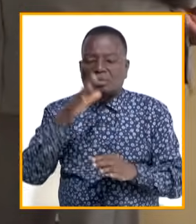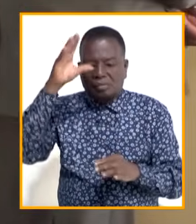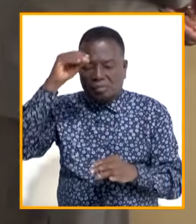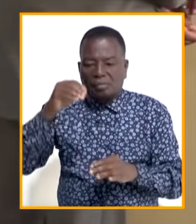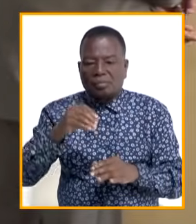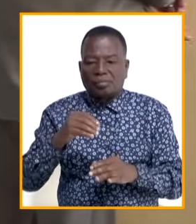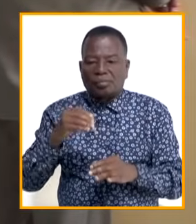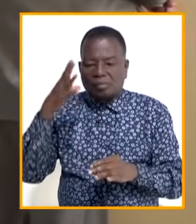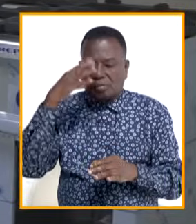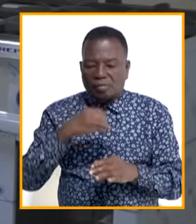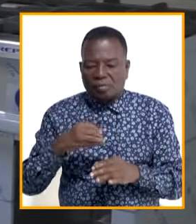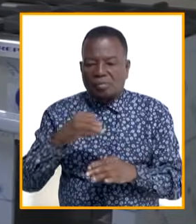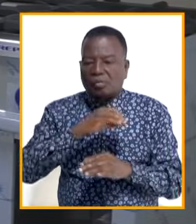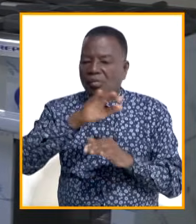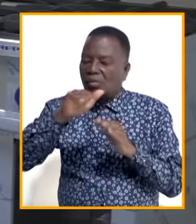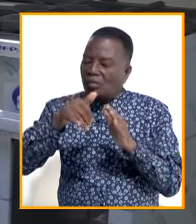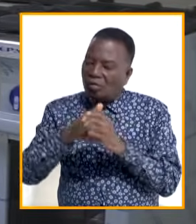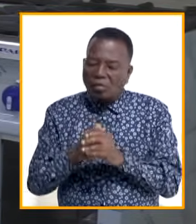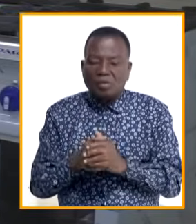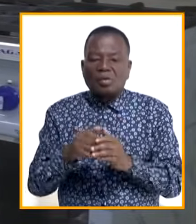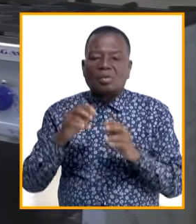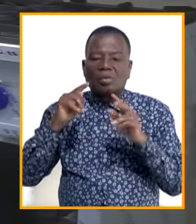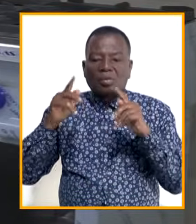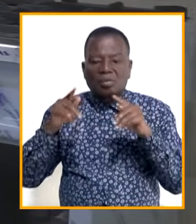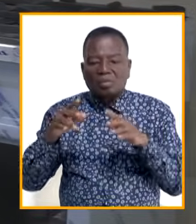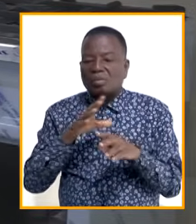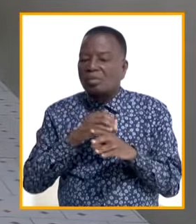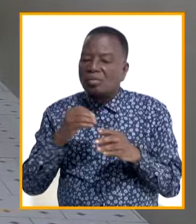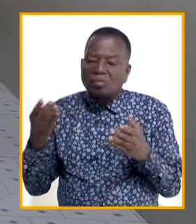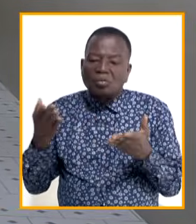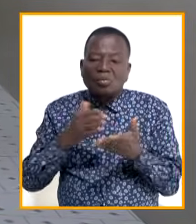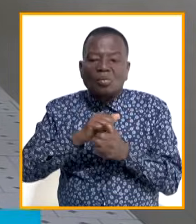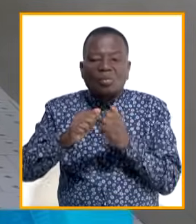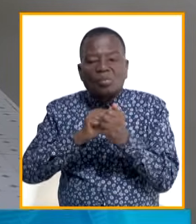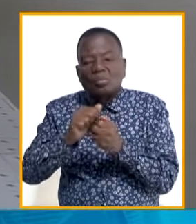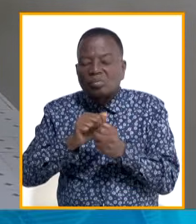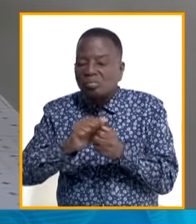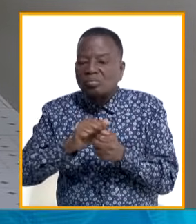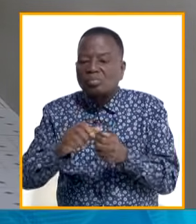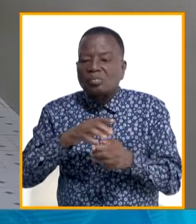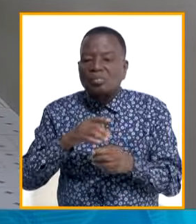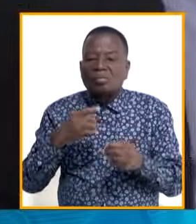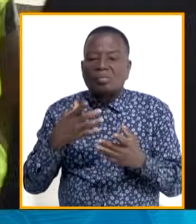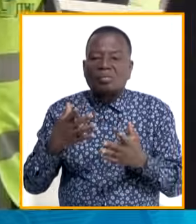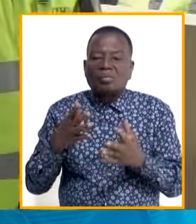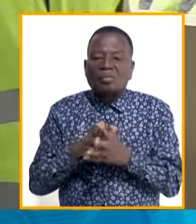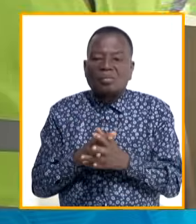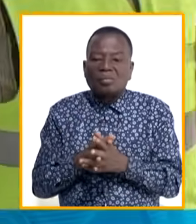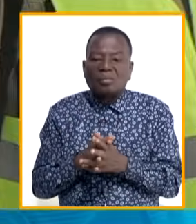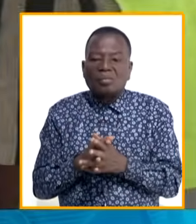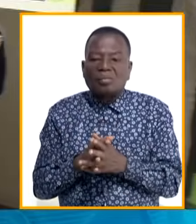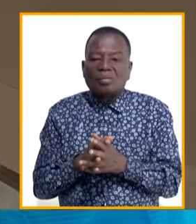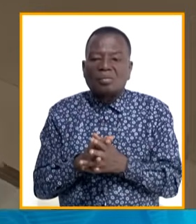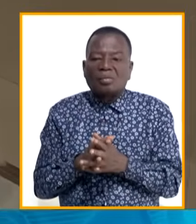salles d'études, restaurants, salles TV, aires de jeu, buanderie et cuisine ont tous du sang neuf. La